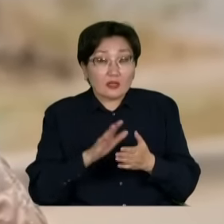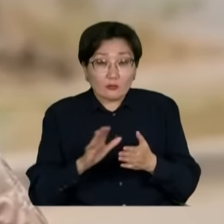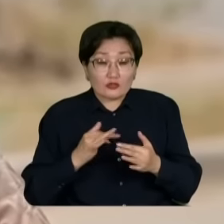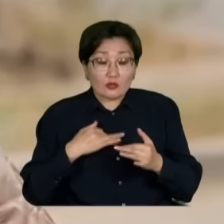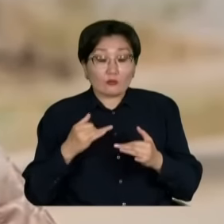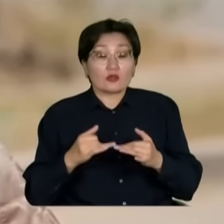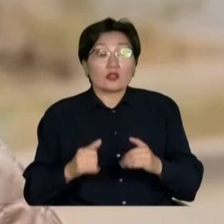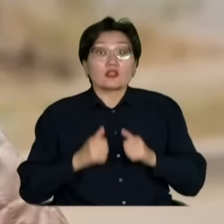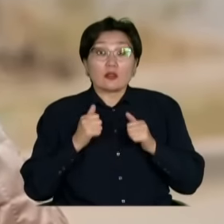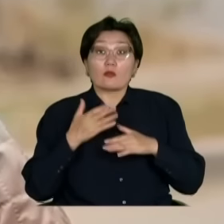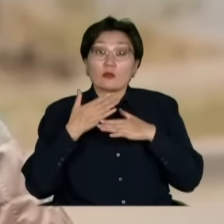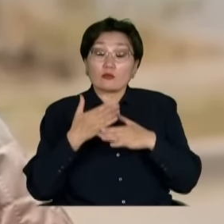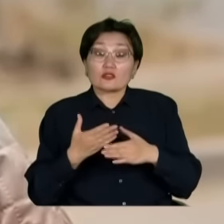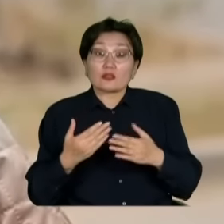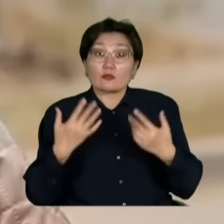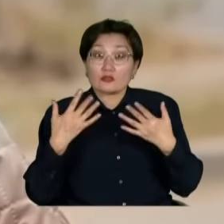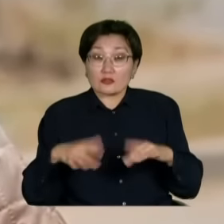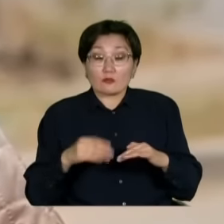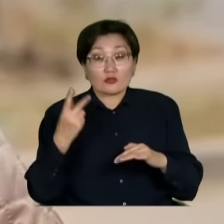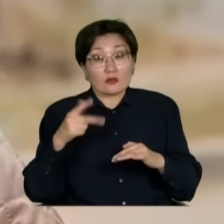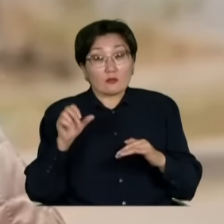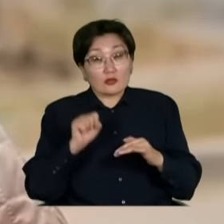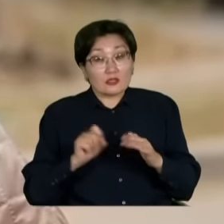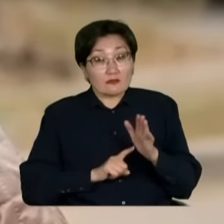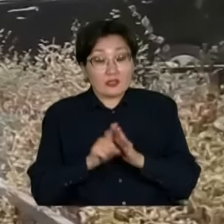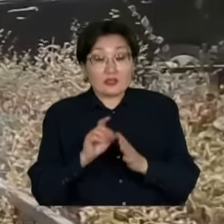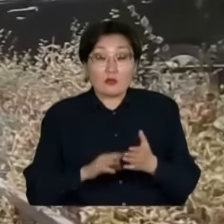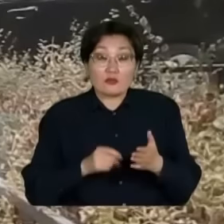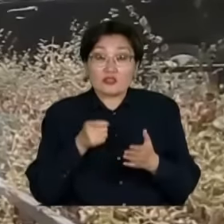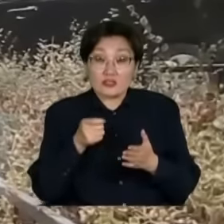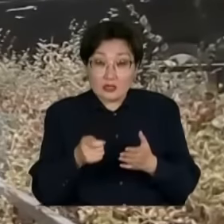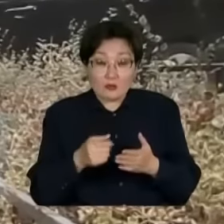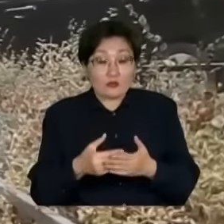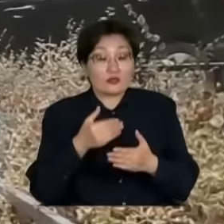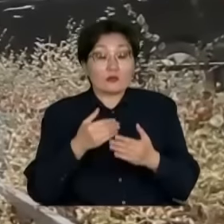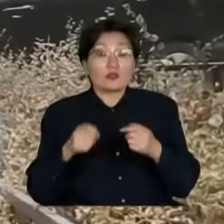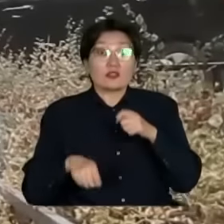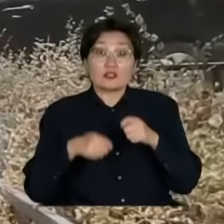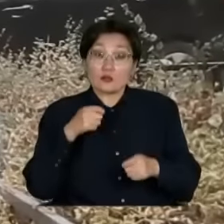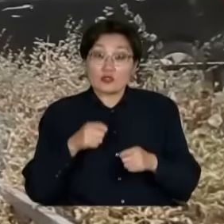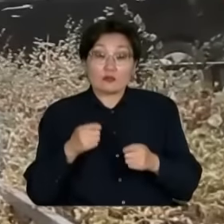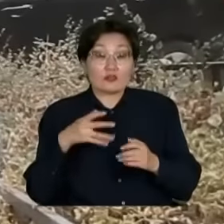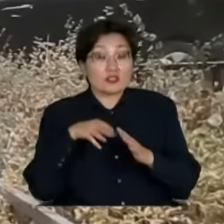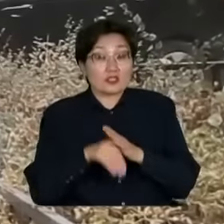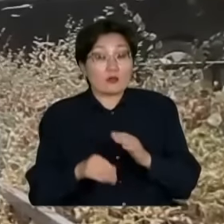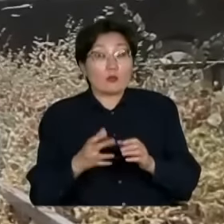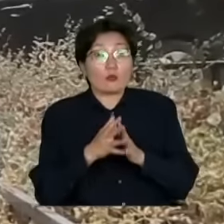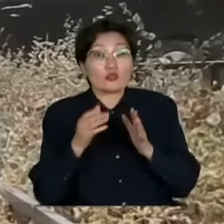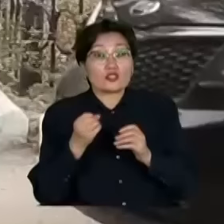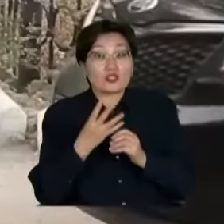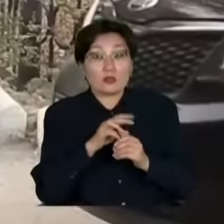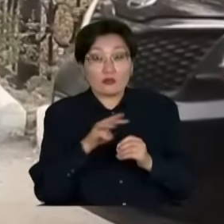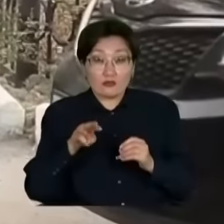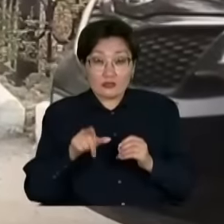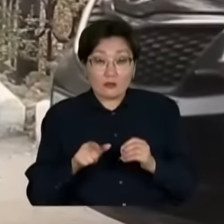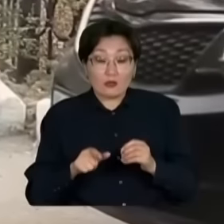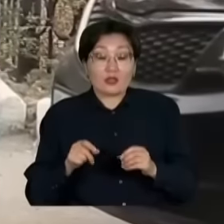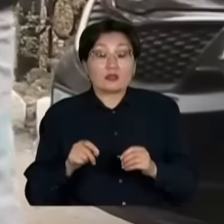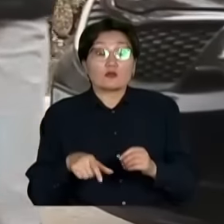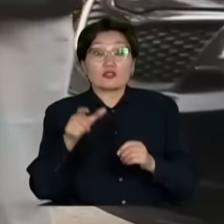вам постараюсь помочь типа уже потом 30 августа Я написал заявление предварительный ущерб составляет больше 14 миллионов тенге от